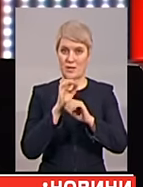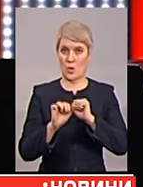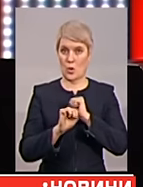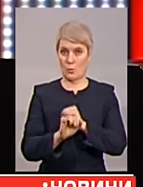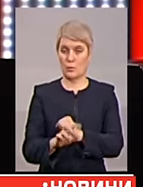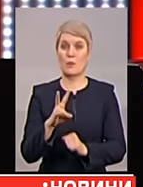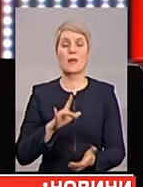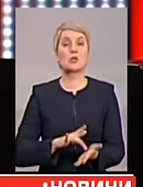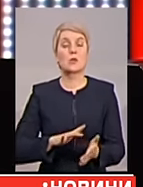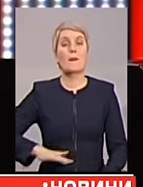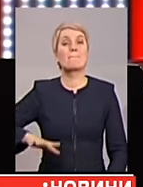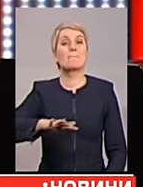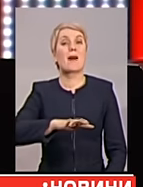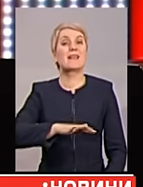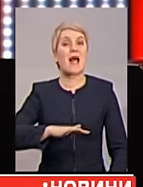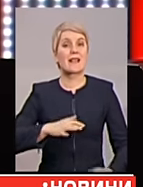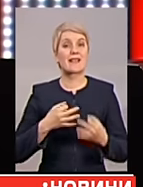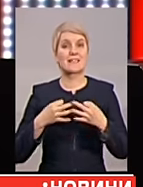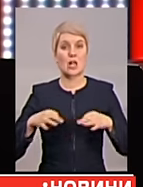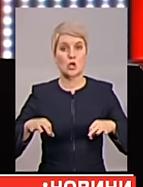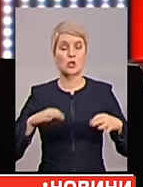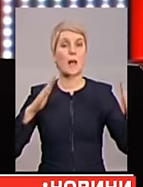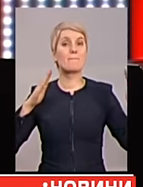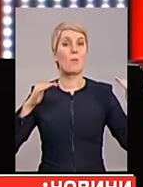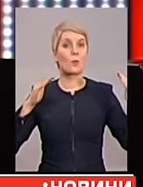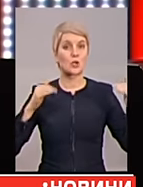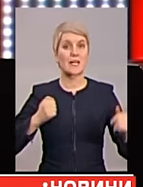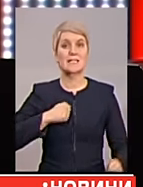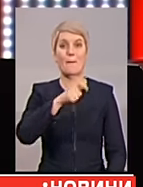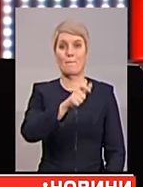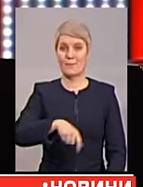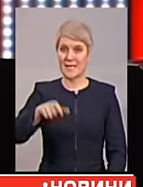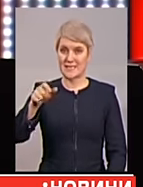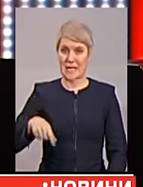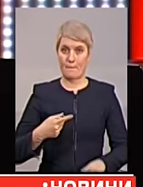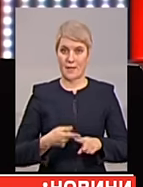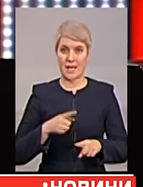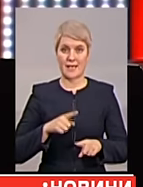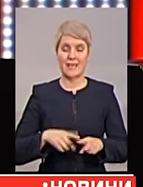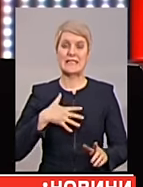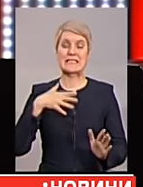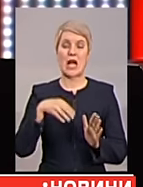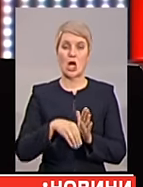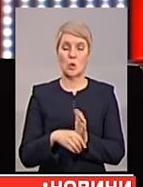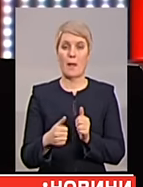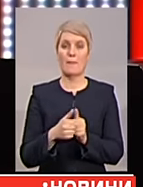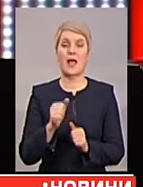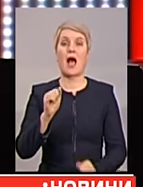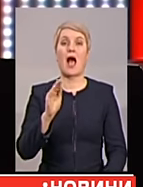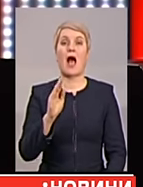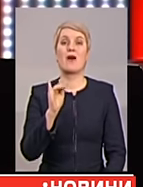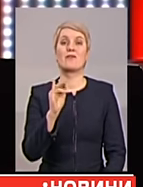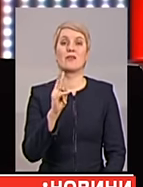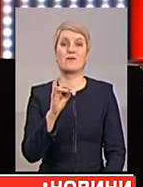на Столичному Майдані Незалежності попрощалися з бійцями які загинули під авдіївкою навколо семитрун зібралося близько тисячі людей які